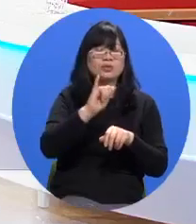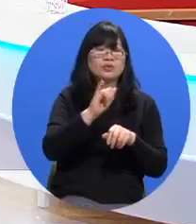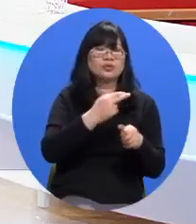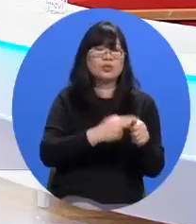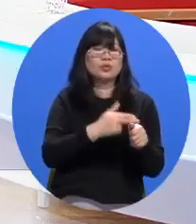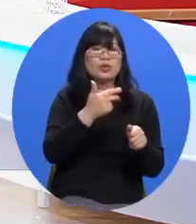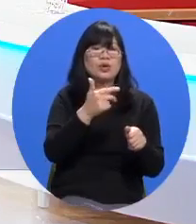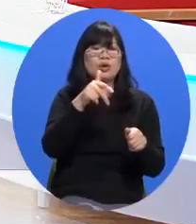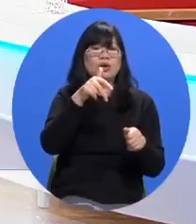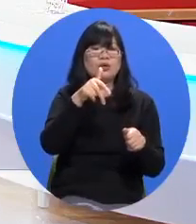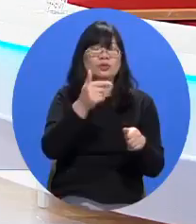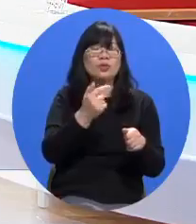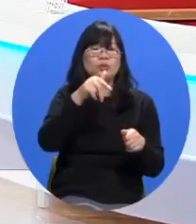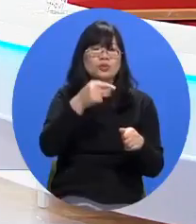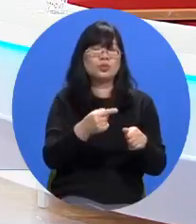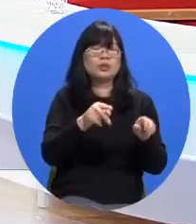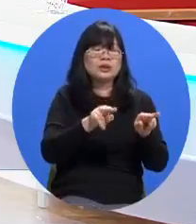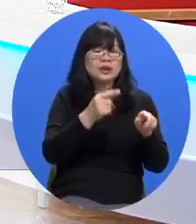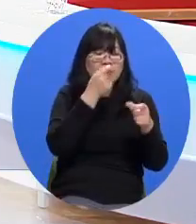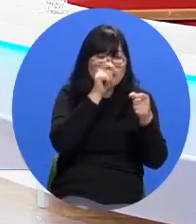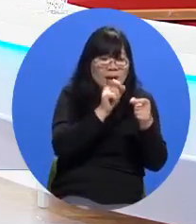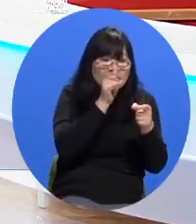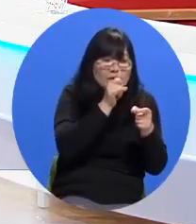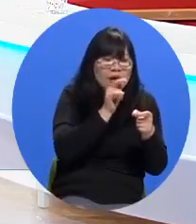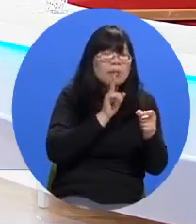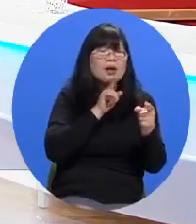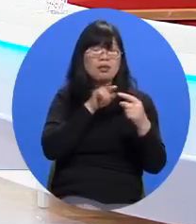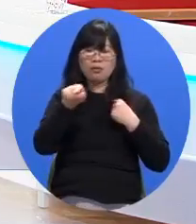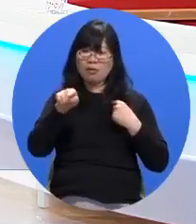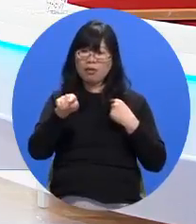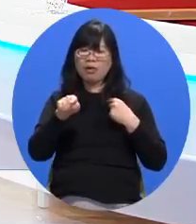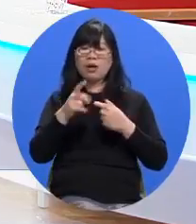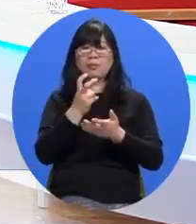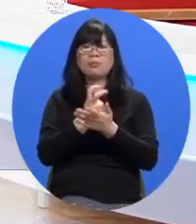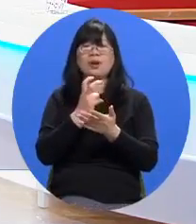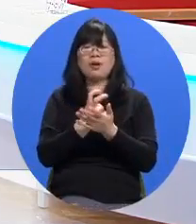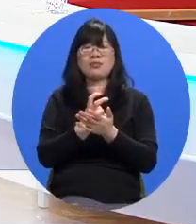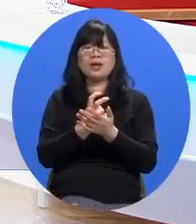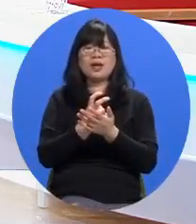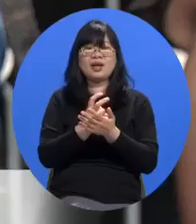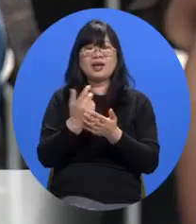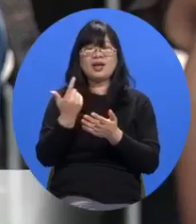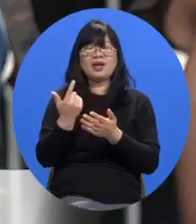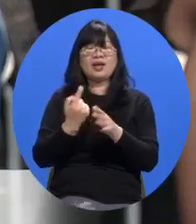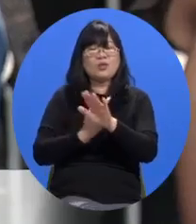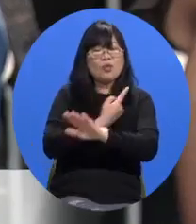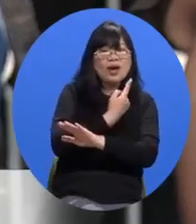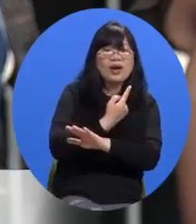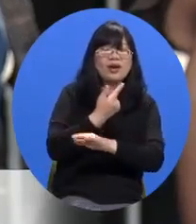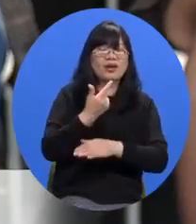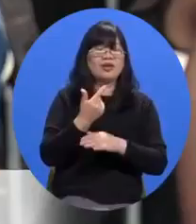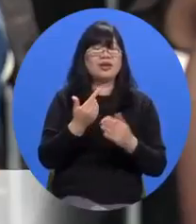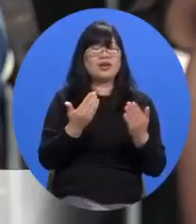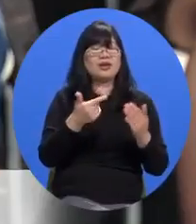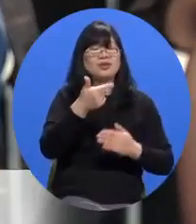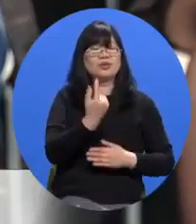있는데 어떻게 말이 안 통했는 모양이네요. 현재도 법의 노조입니다. 아, 그런가요? 네.